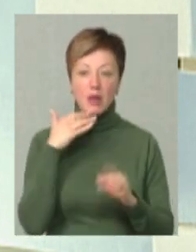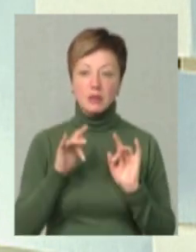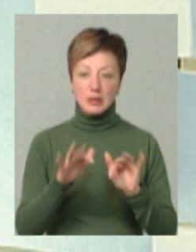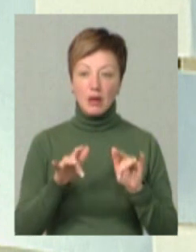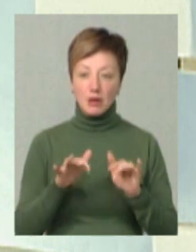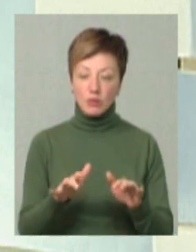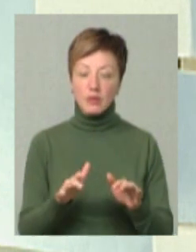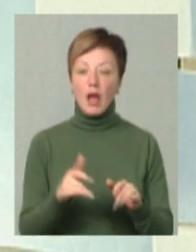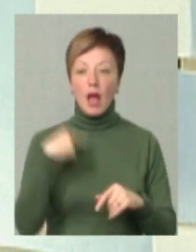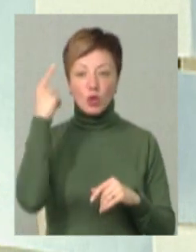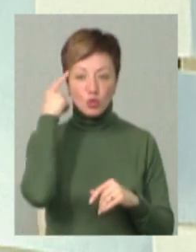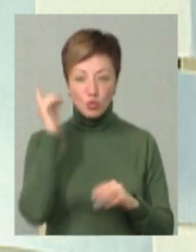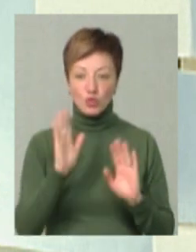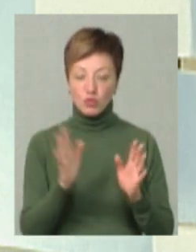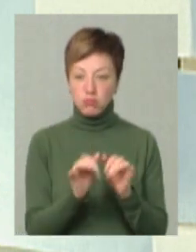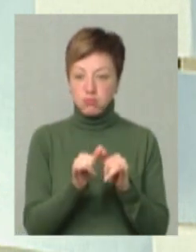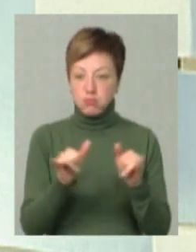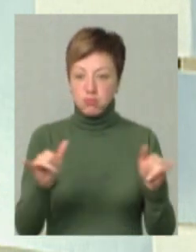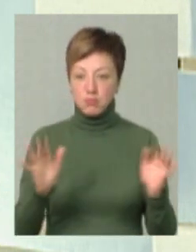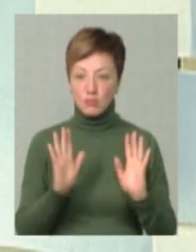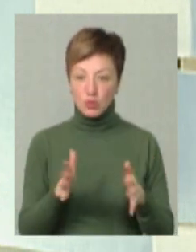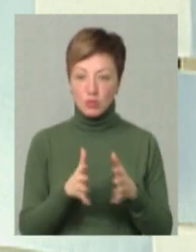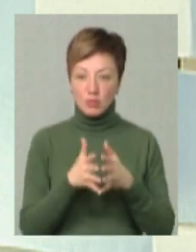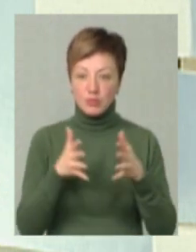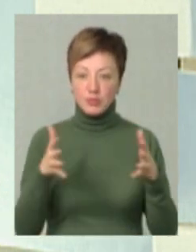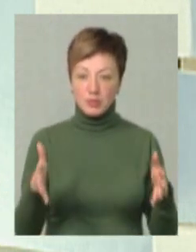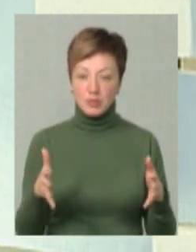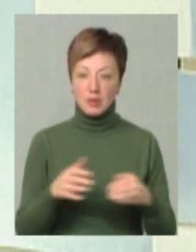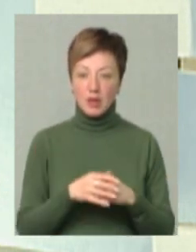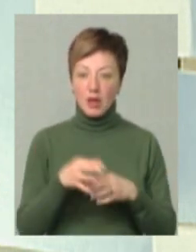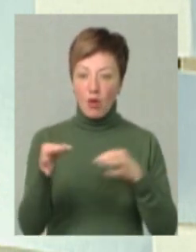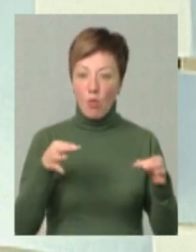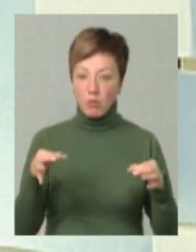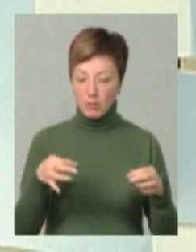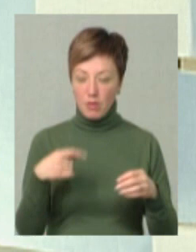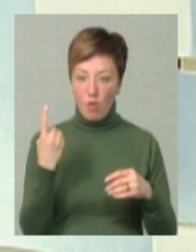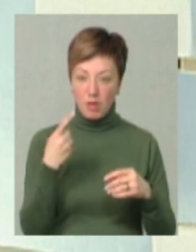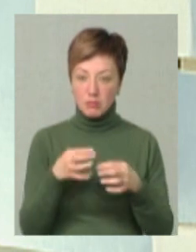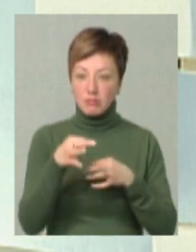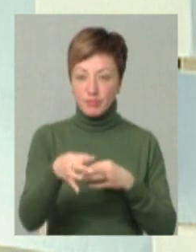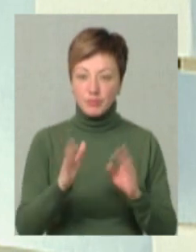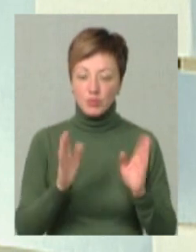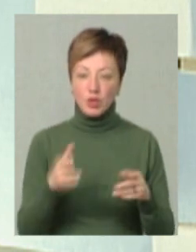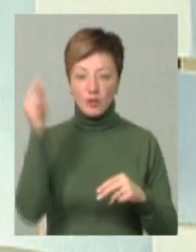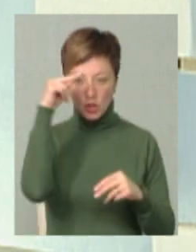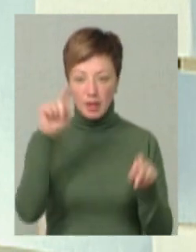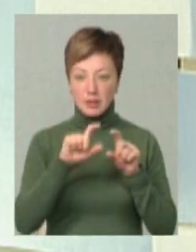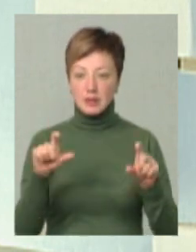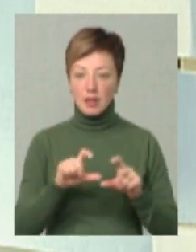закладів. І я впевнений, що мережа буде розростатися, і вона буде за межі навіть області розростатися, тому що будуть навчальні